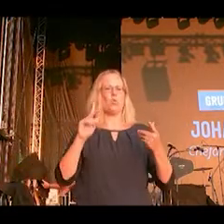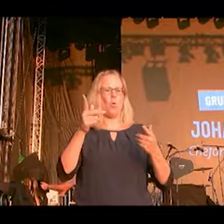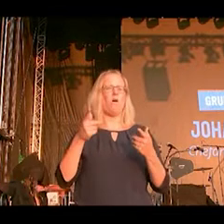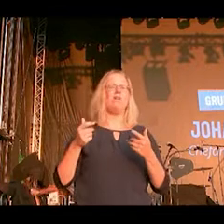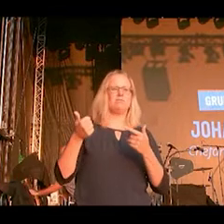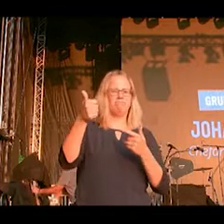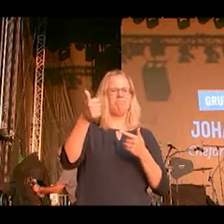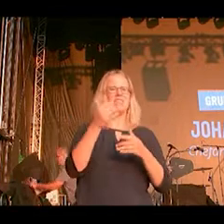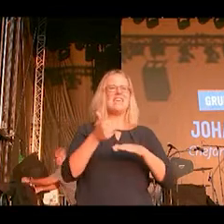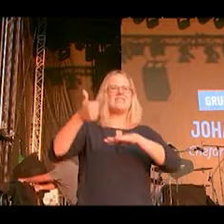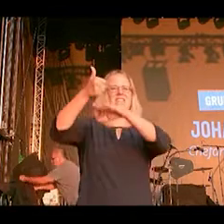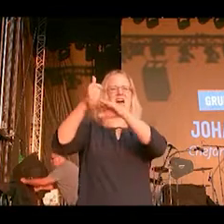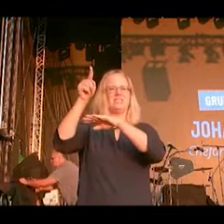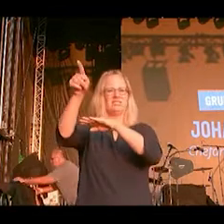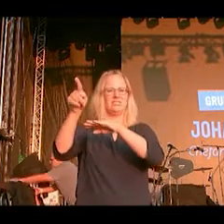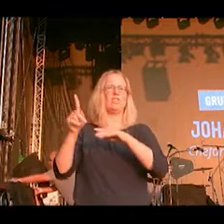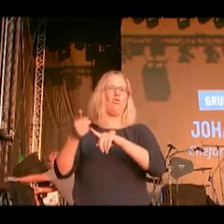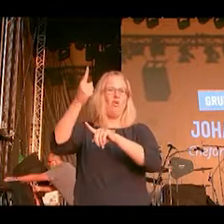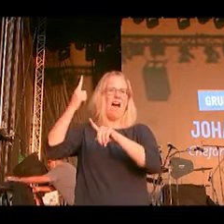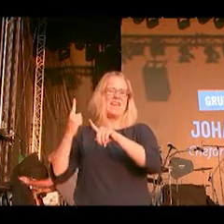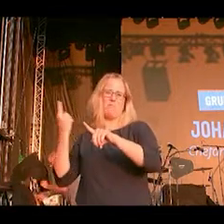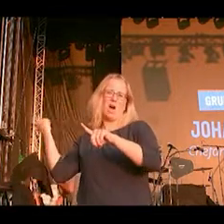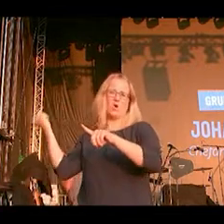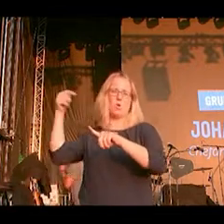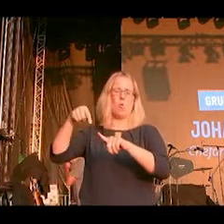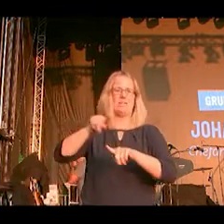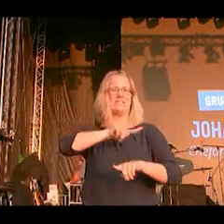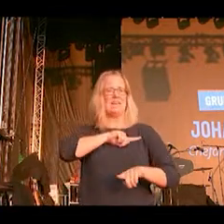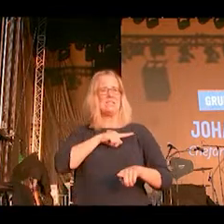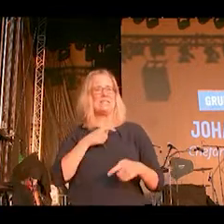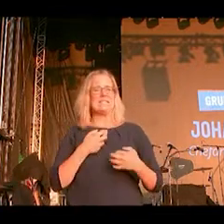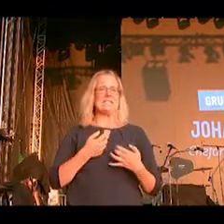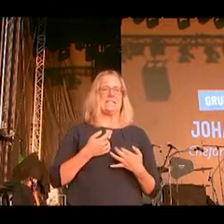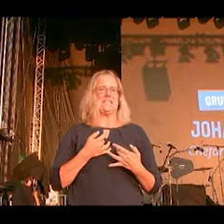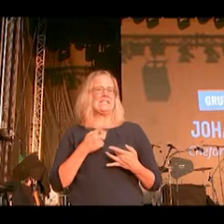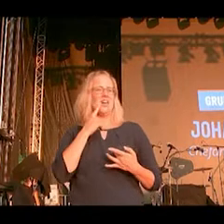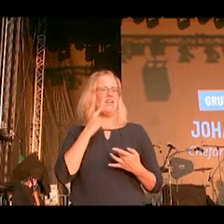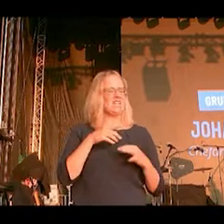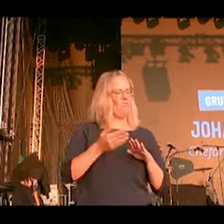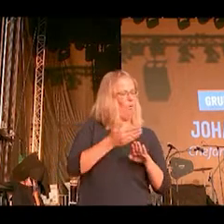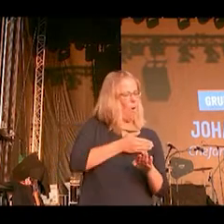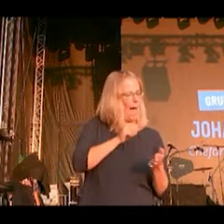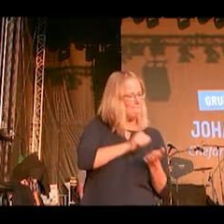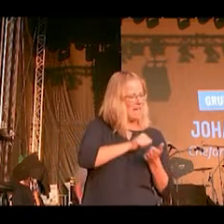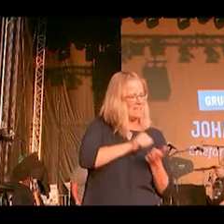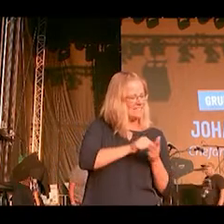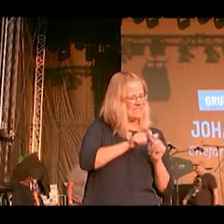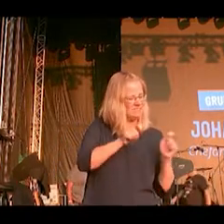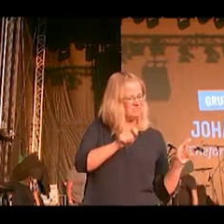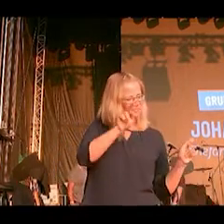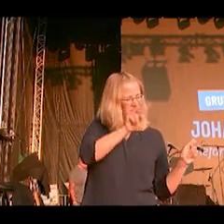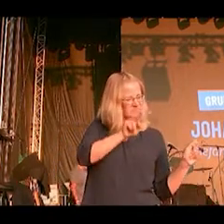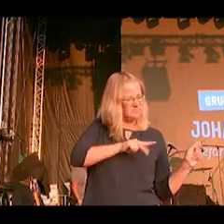Ich kam mit durchaus mulmigem Gefühl vor einem Jahr hierher, weil ich durch die Presseberichterstattung doch eine